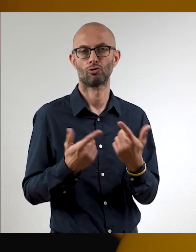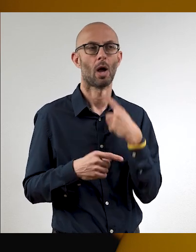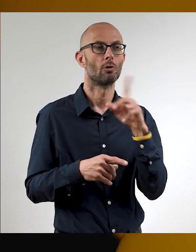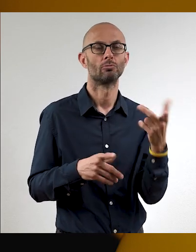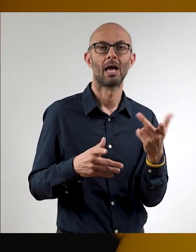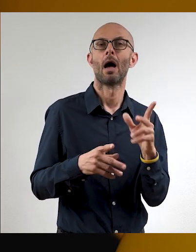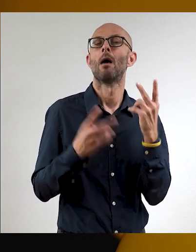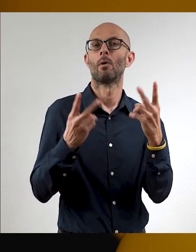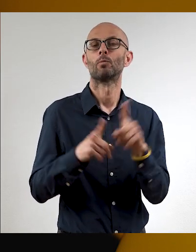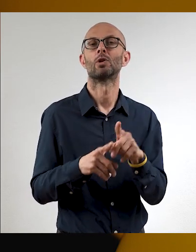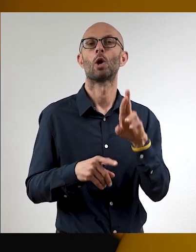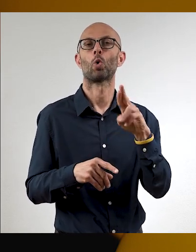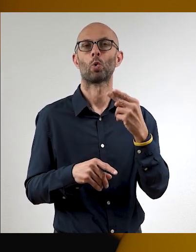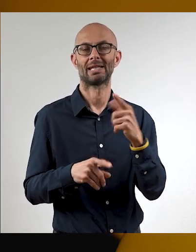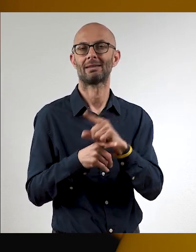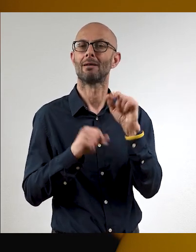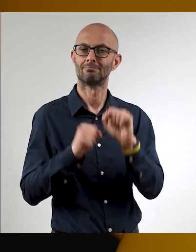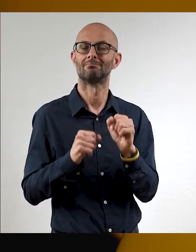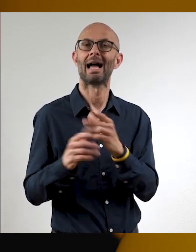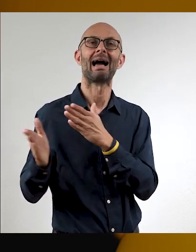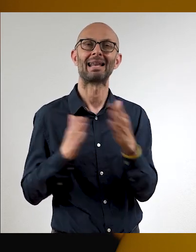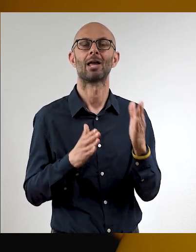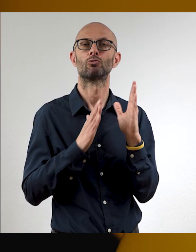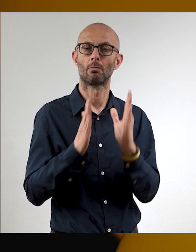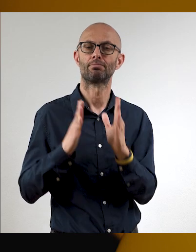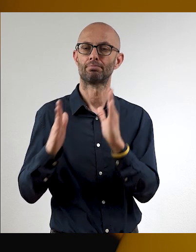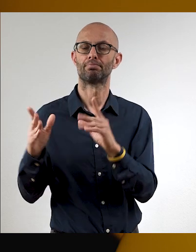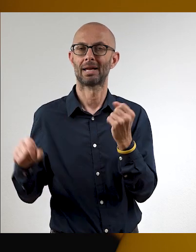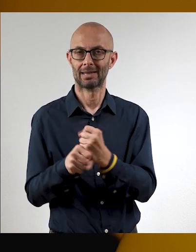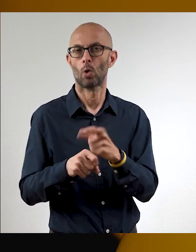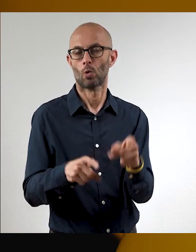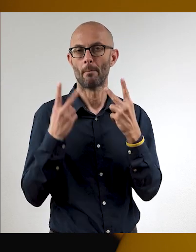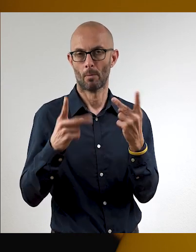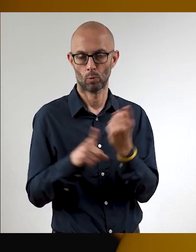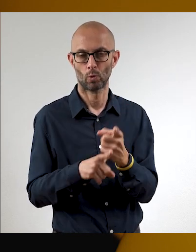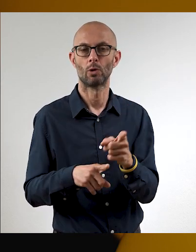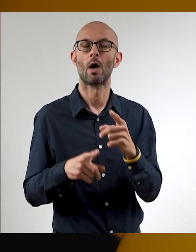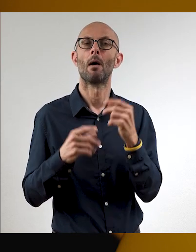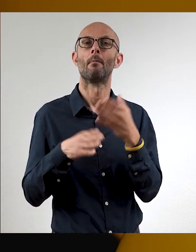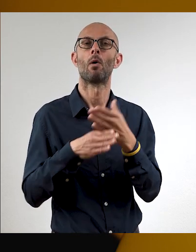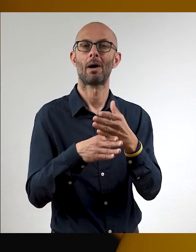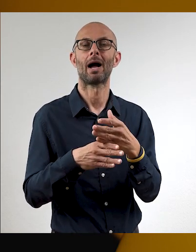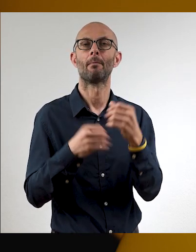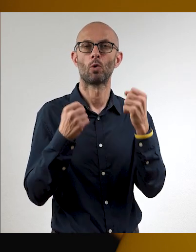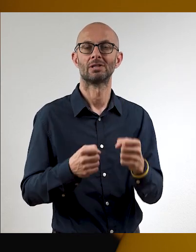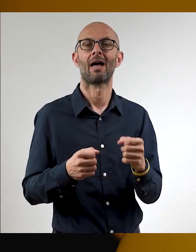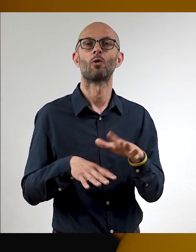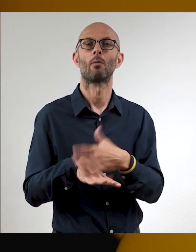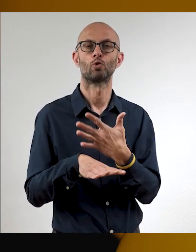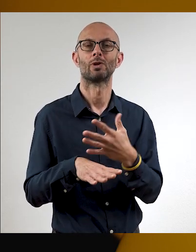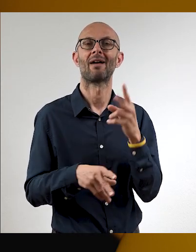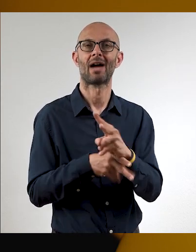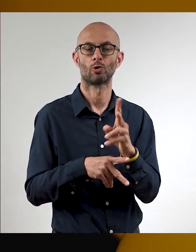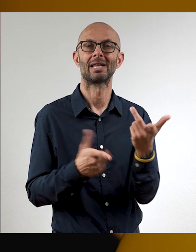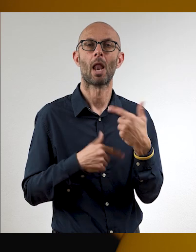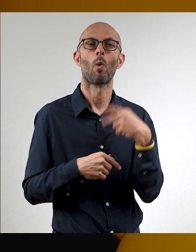Pomembna je rutina, nek reden ritem, to pomaga vzpostaviti občutek varnosti, da lahko